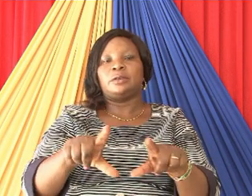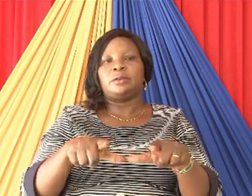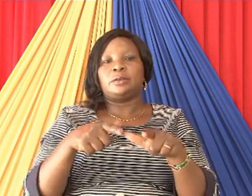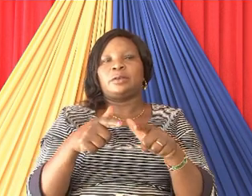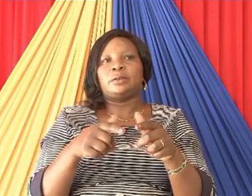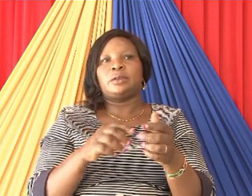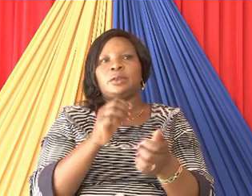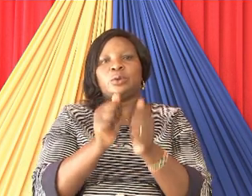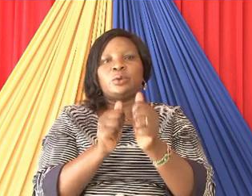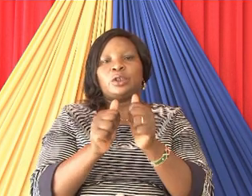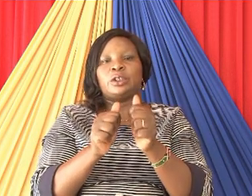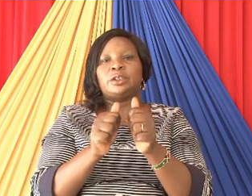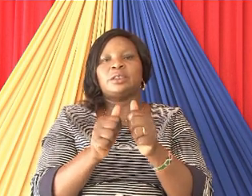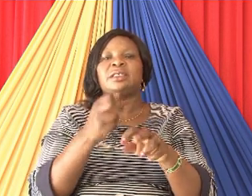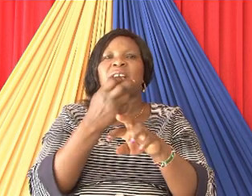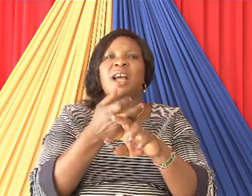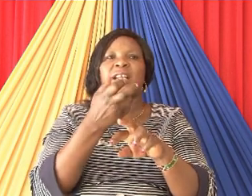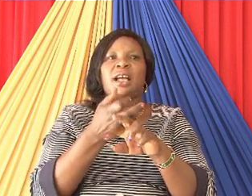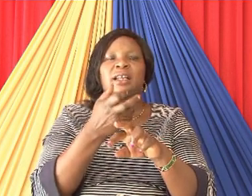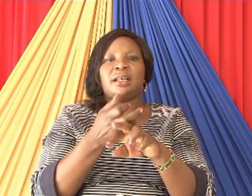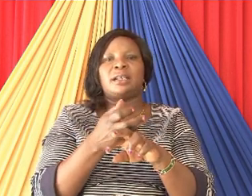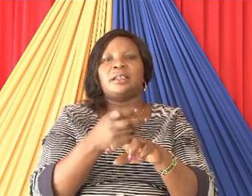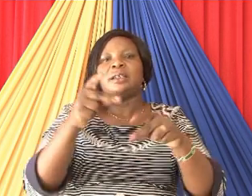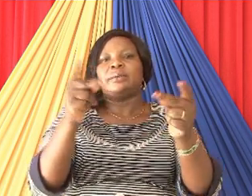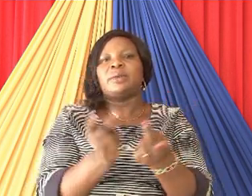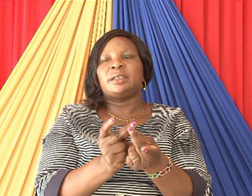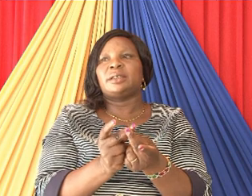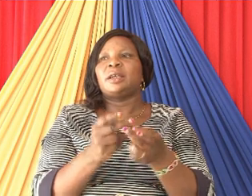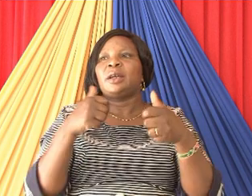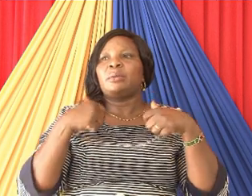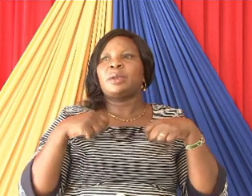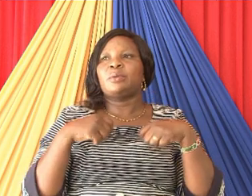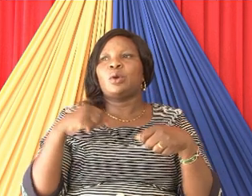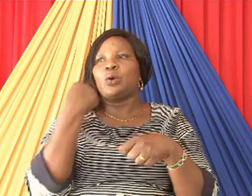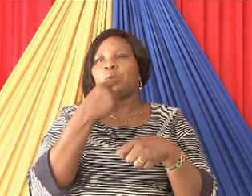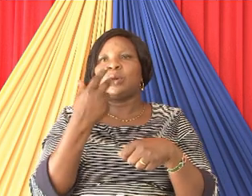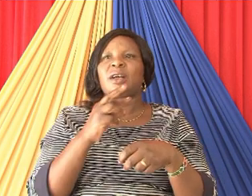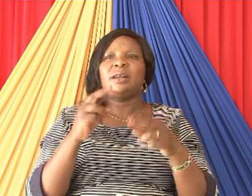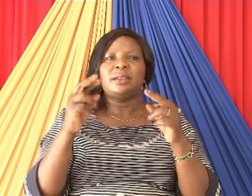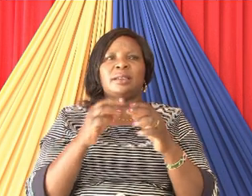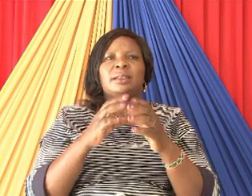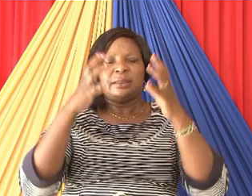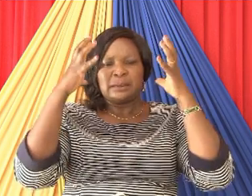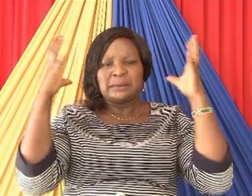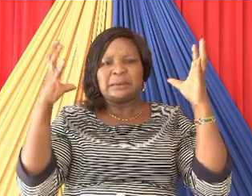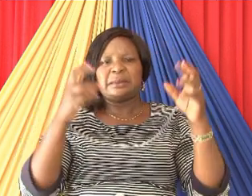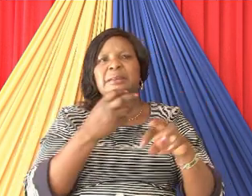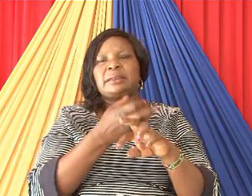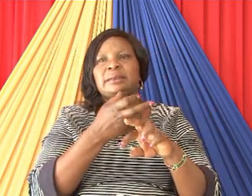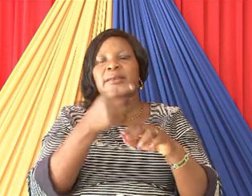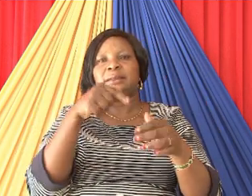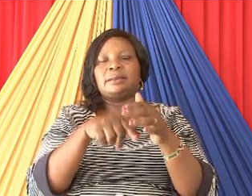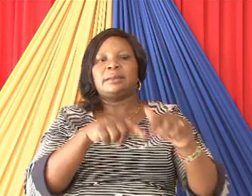mahali ambapo ni pagumu, watu ambao ni wagumu katika mioyo yao, ni kwamba hawajakubali hili neno la